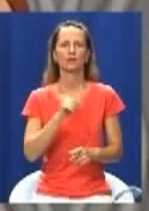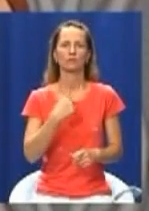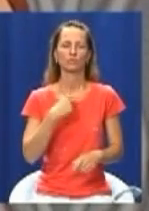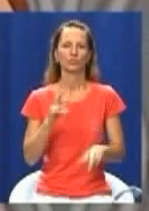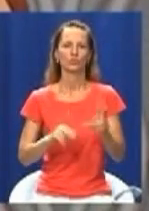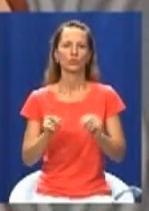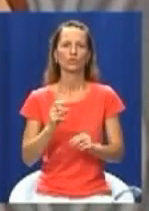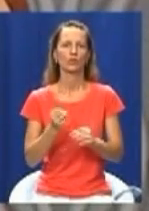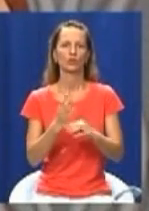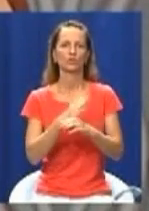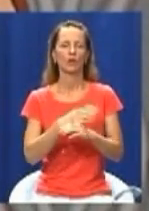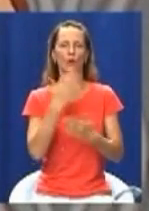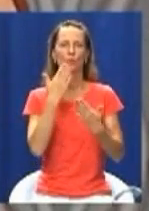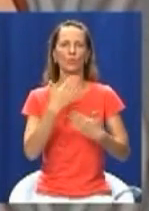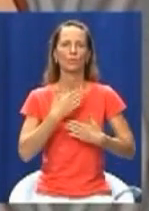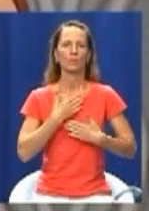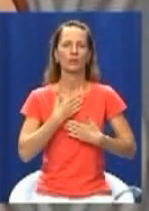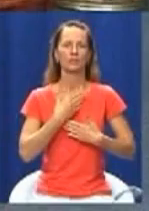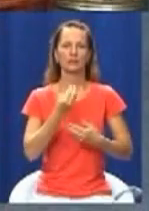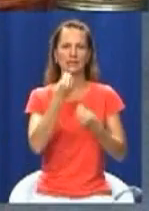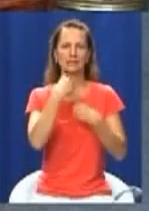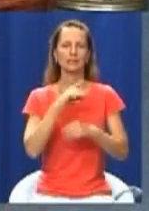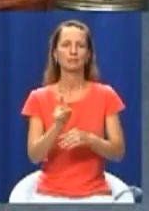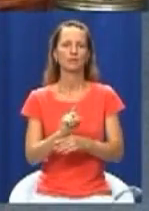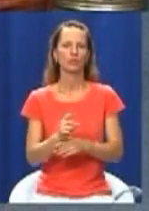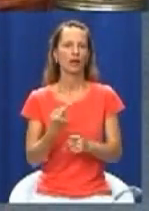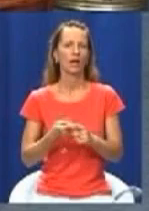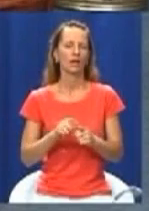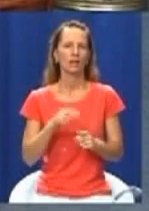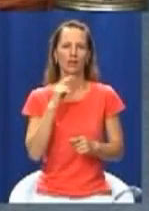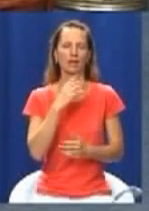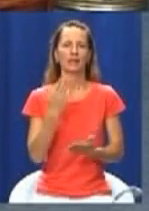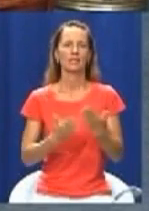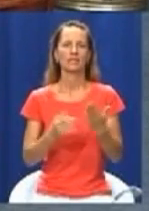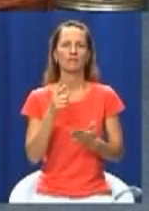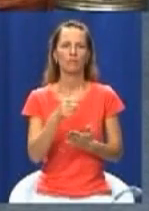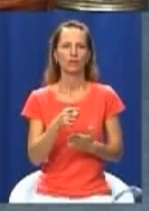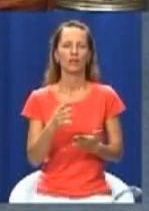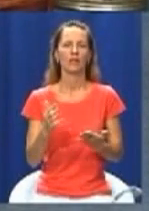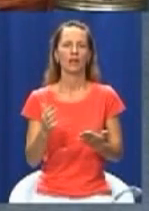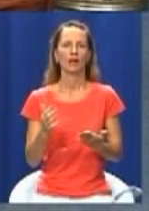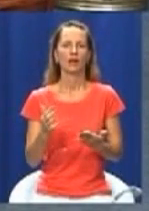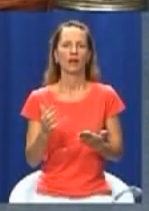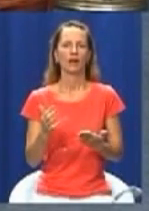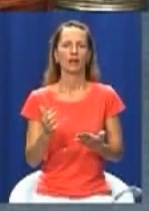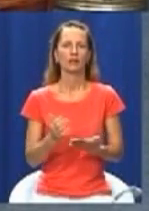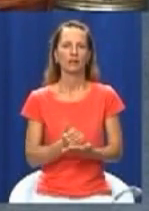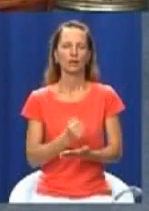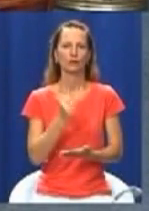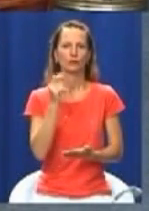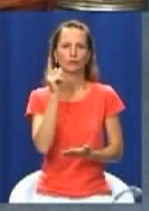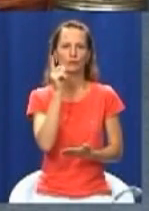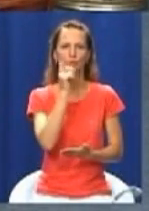вважати, що їжаки полюбляють їсти мишей. Але це зовсім не так. Ну, якщо вони знайдуть нору з